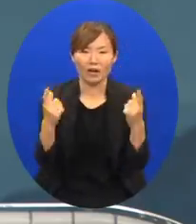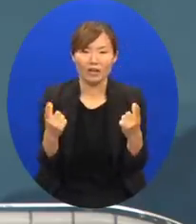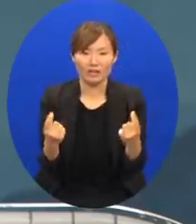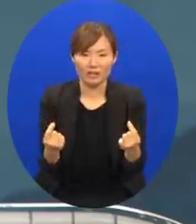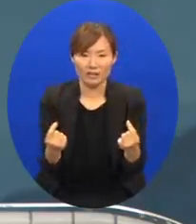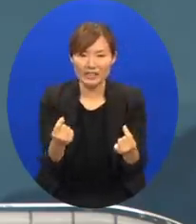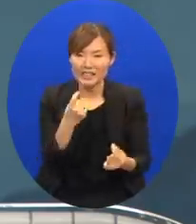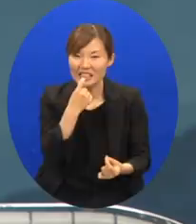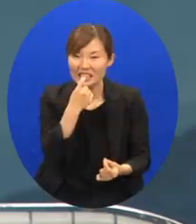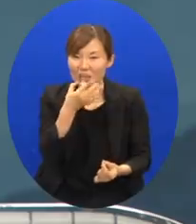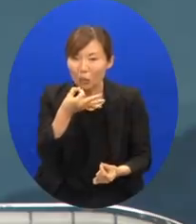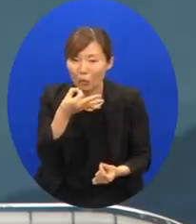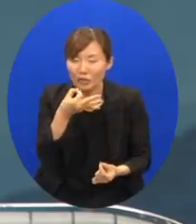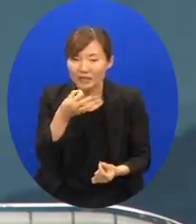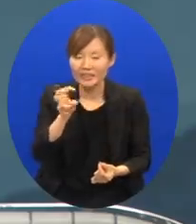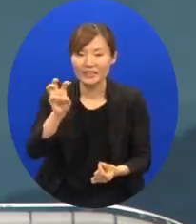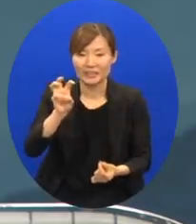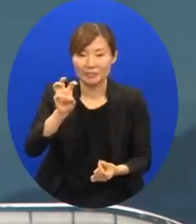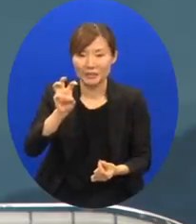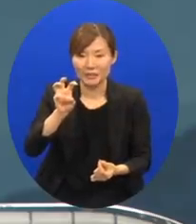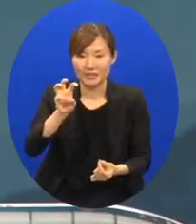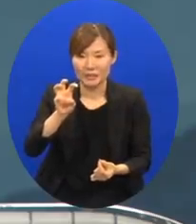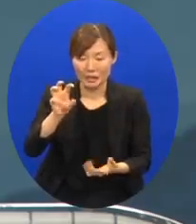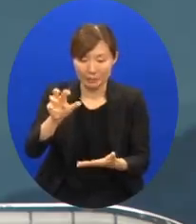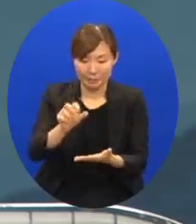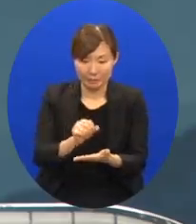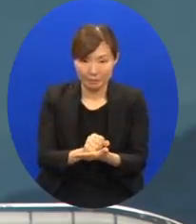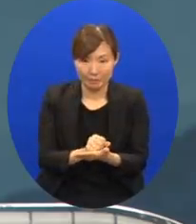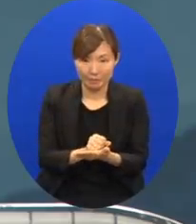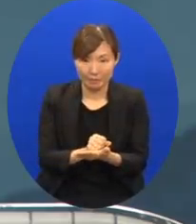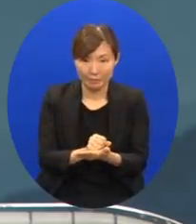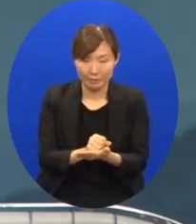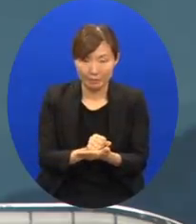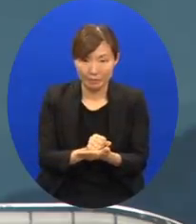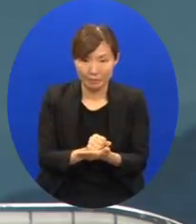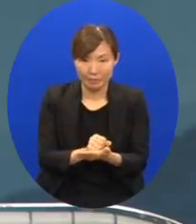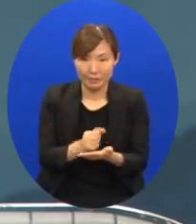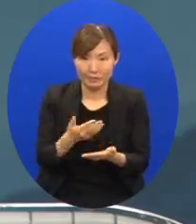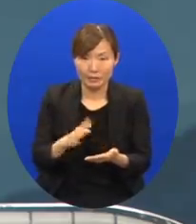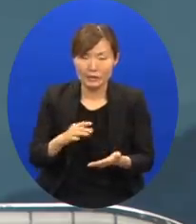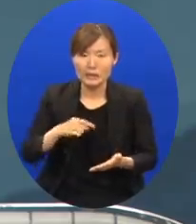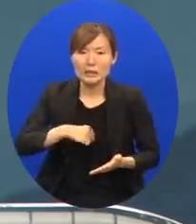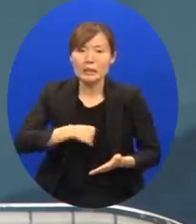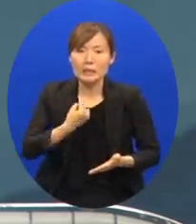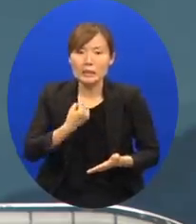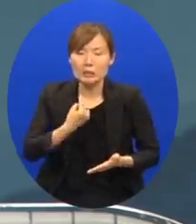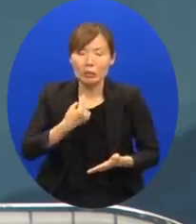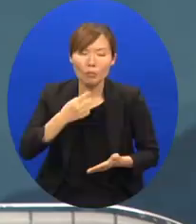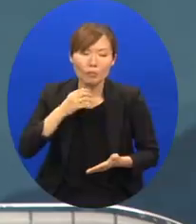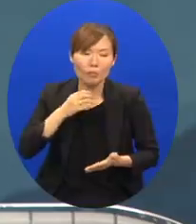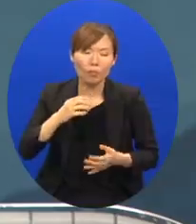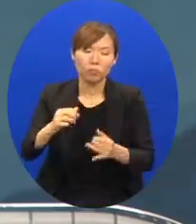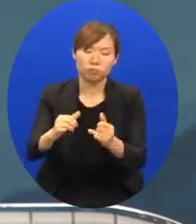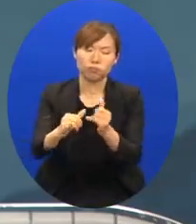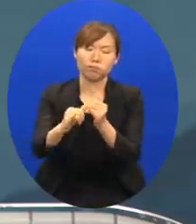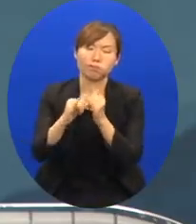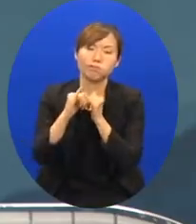들었습니다 그가 견디지 못해서 결국 스스로 목을 매달아 주었습니다